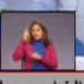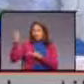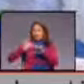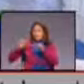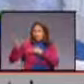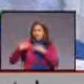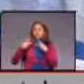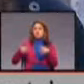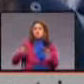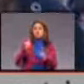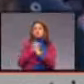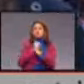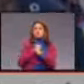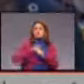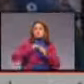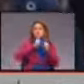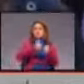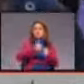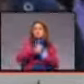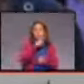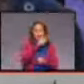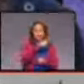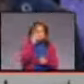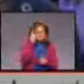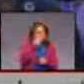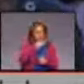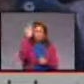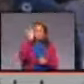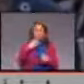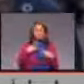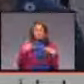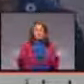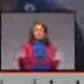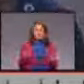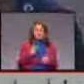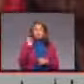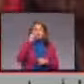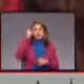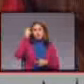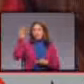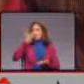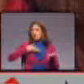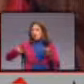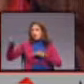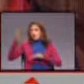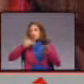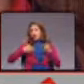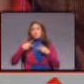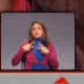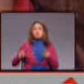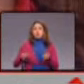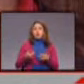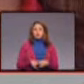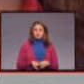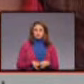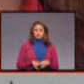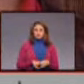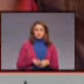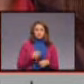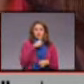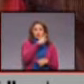مش ليه مكان اتوظف فيه انا كشاب بشتكي من كل حاجه من كل حاجه حتى من نظره الناس المفروض اشتغل في قسم ديكور او فنون